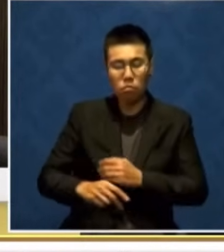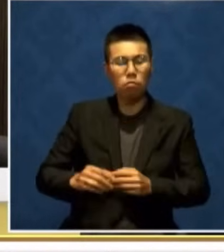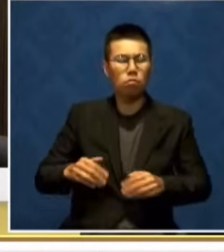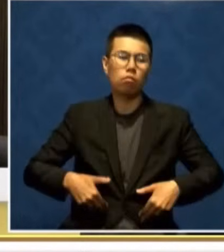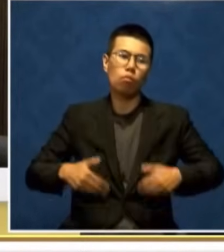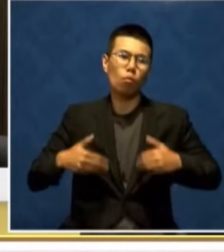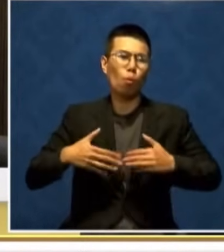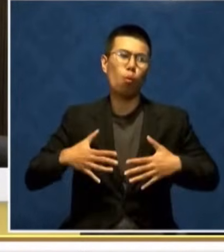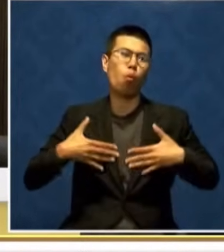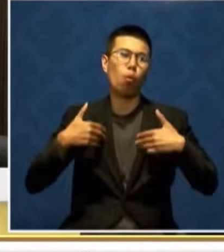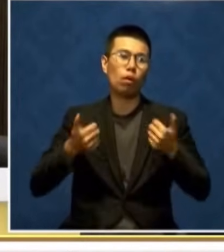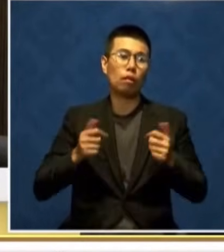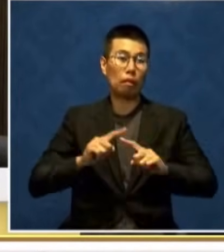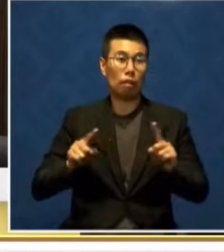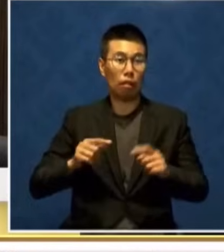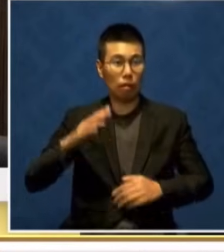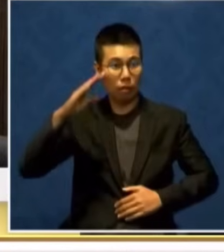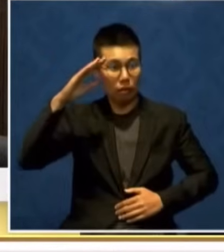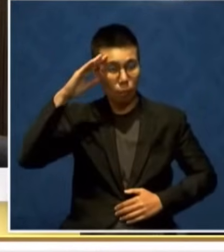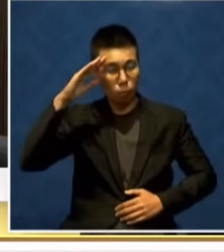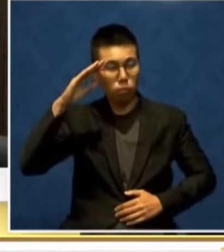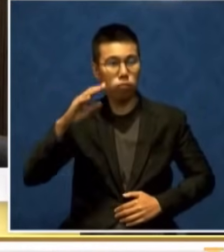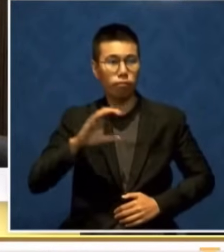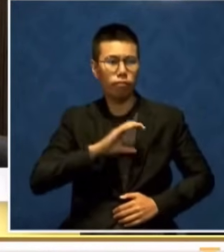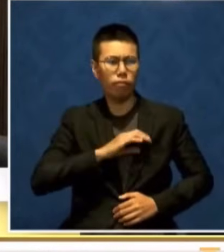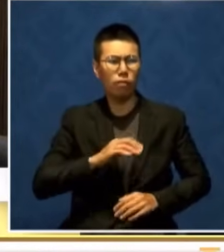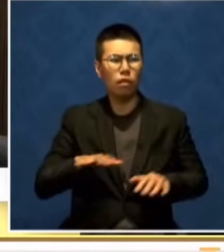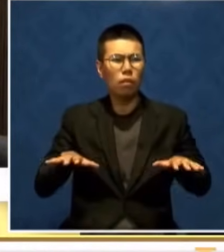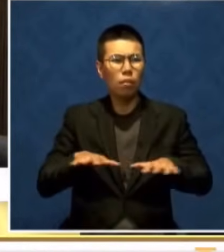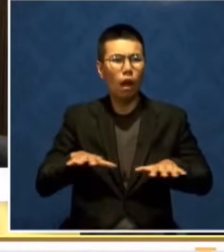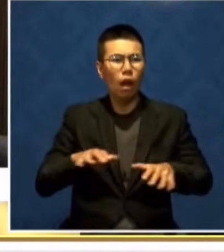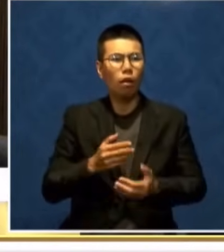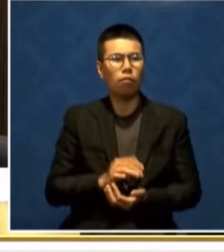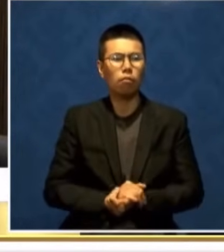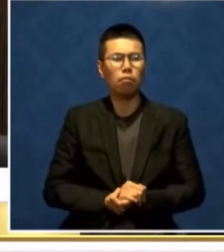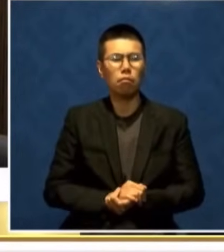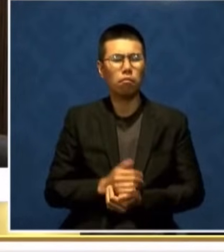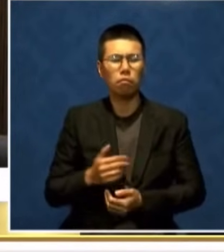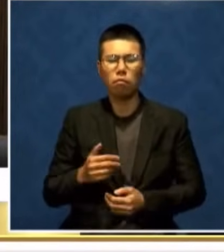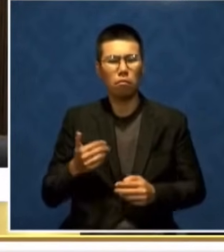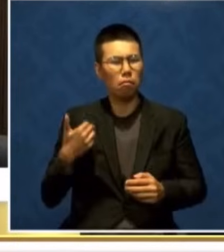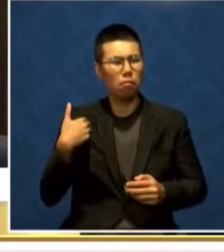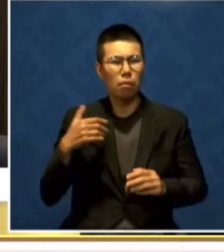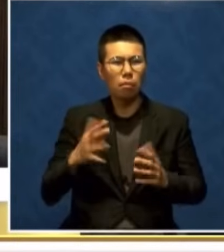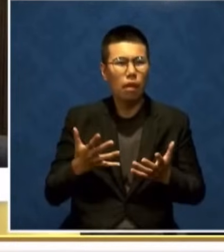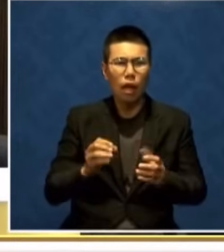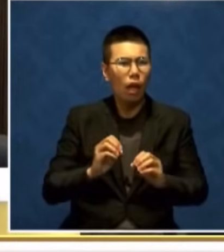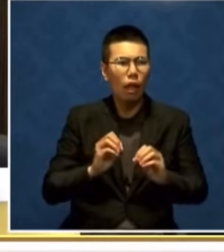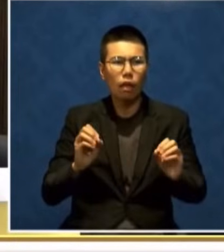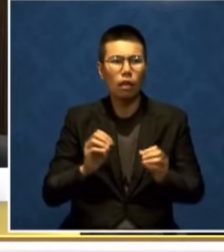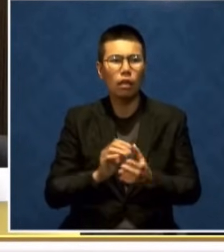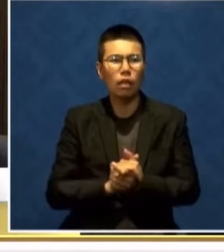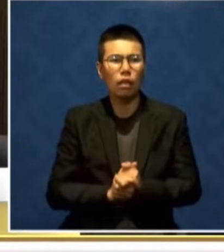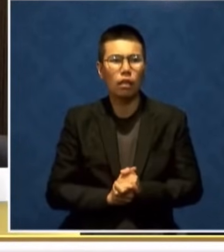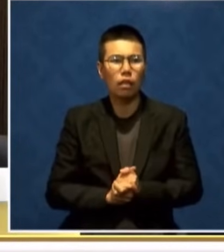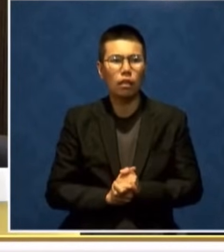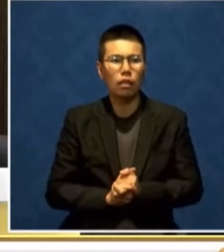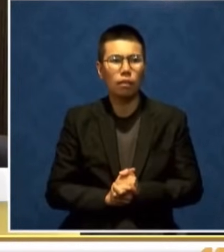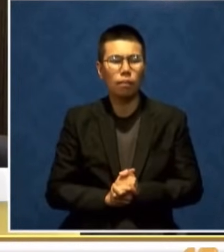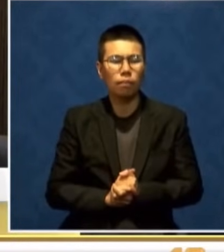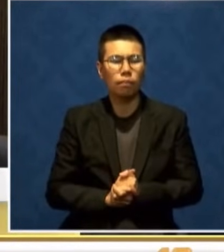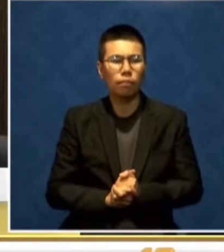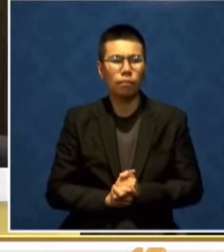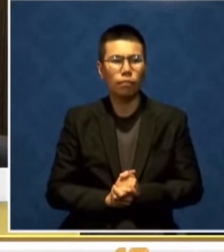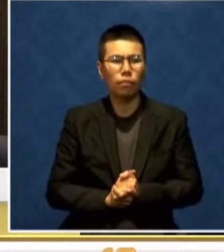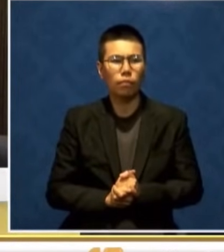ตำรวจธรรมดาเนี่ยเขาไม่เคยได้อะไรฮะไม่แม้แต่จะมีที่ยืน